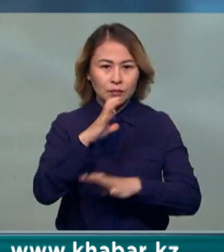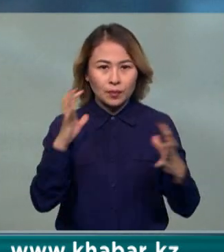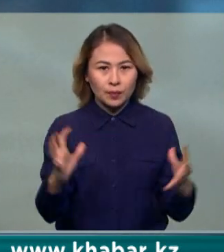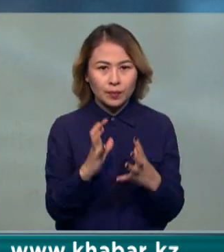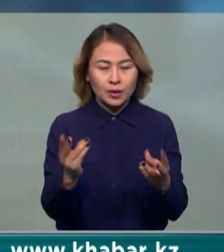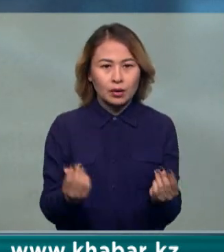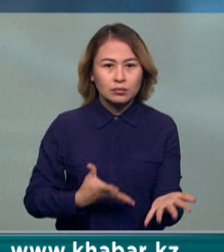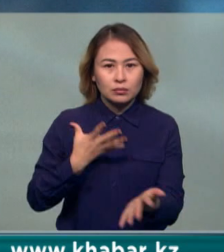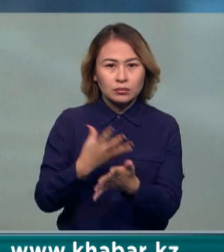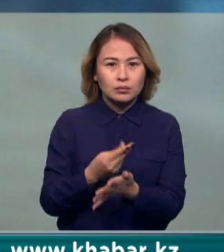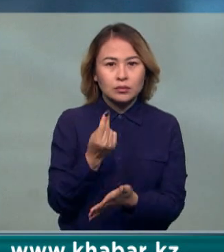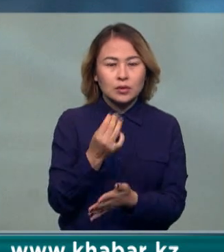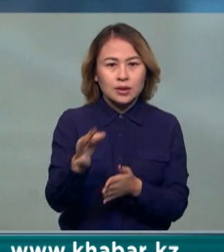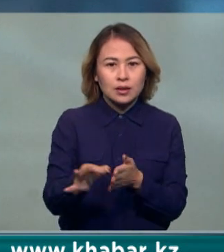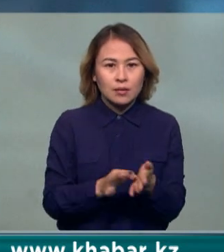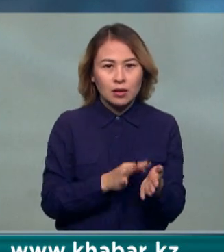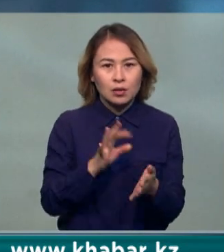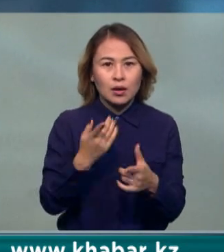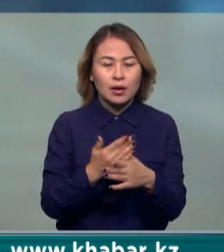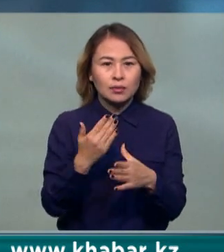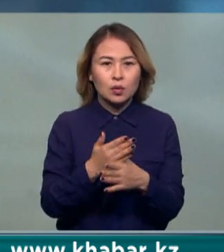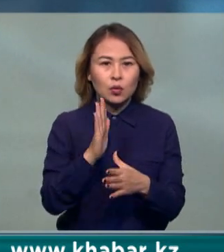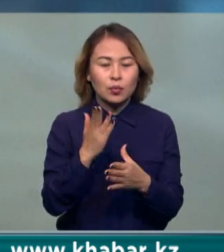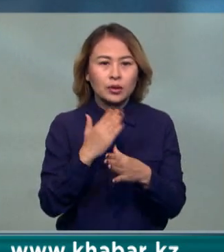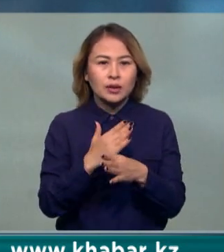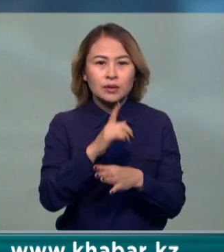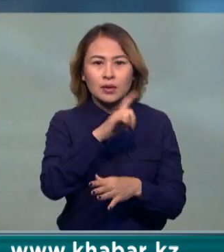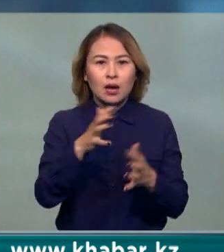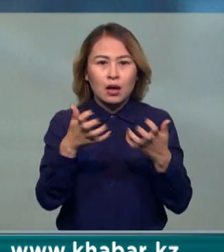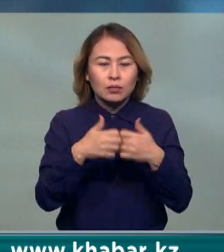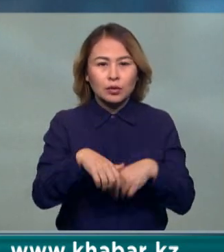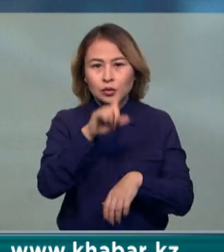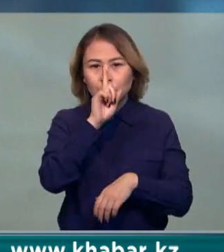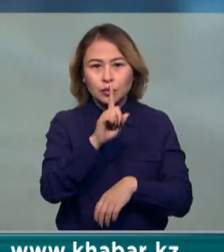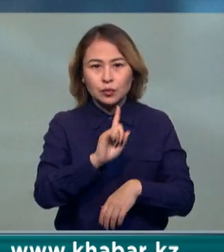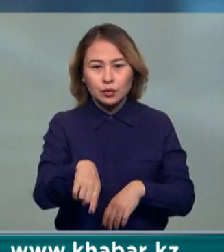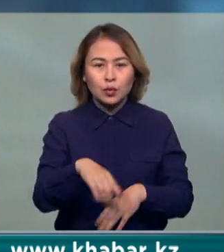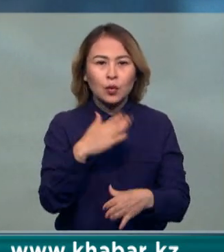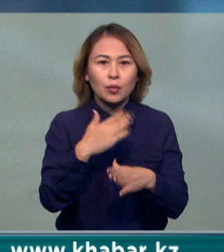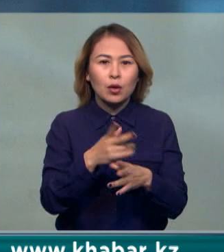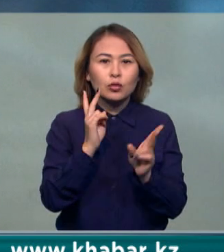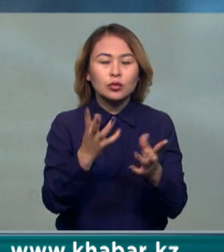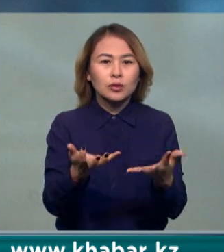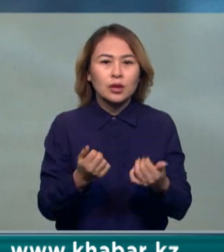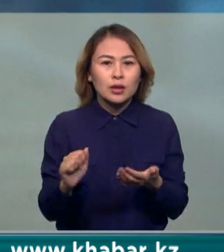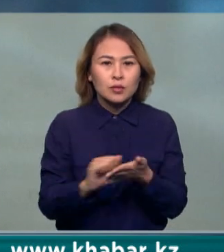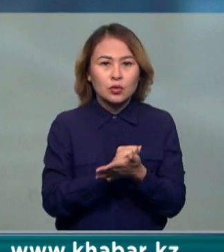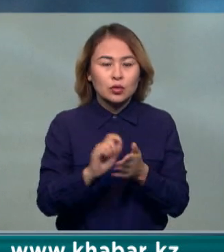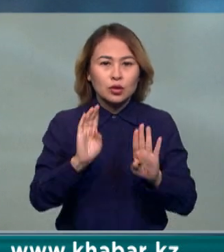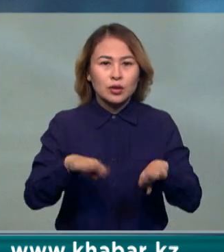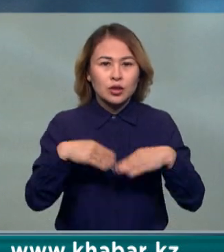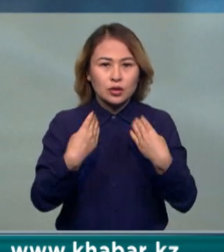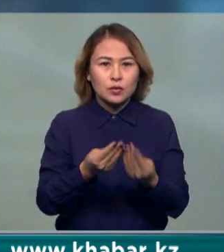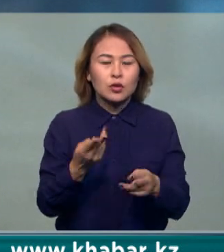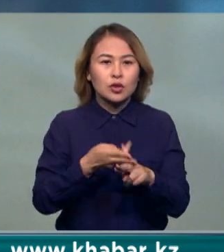отырғандарға берілетін қаржы, бір жолғы жәрдемақылар, қайырымдылық көмектер есепке алынбайды. Сондай-ақ, көмек алуға құжаттарды тапсыру